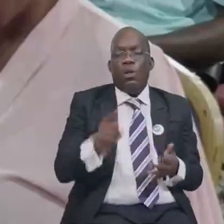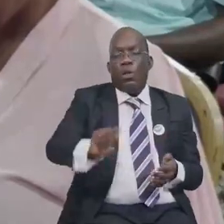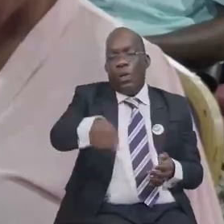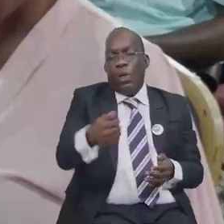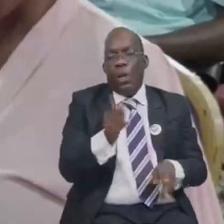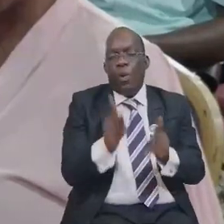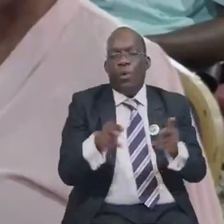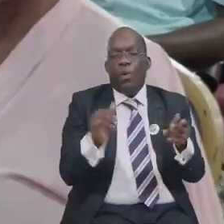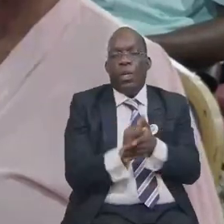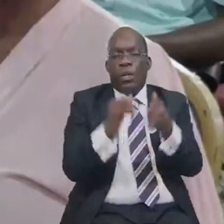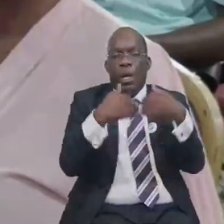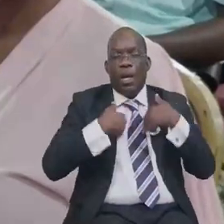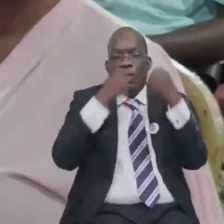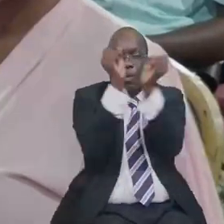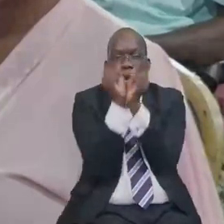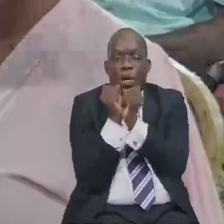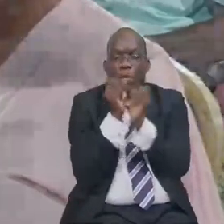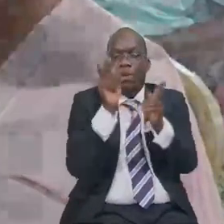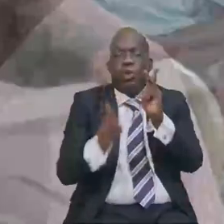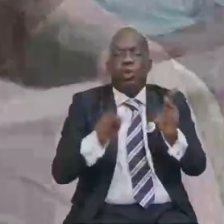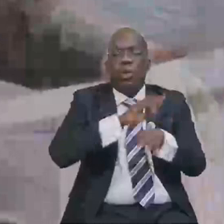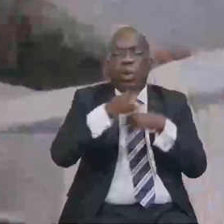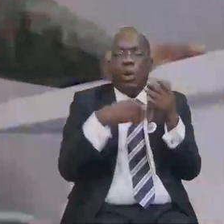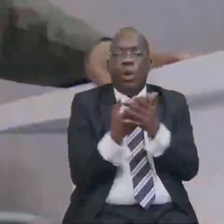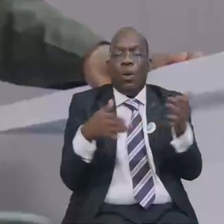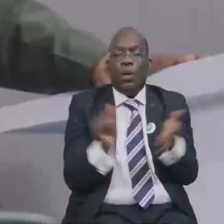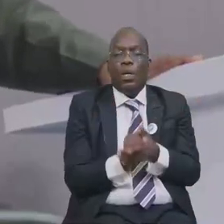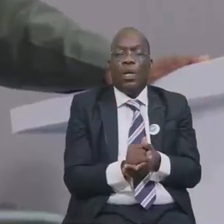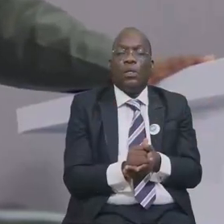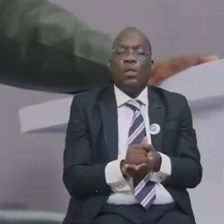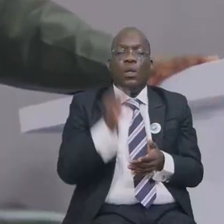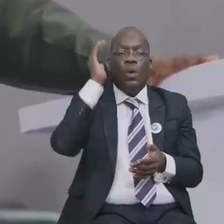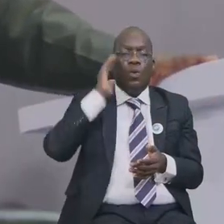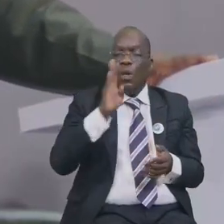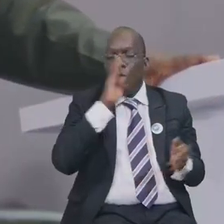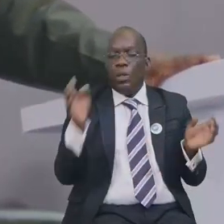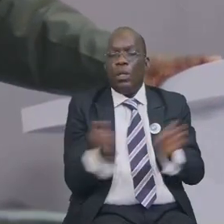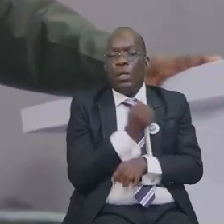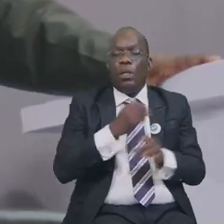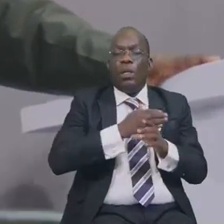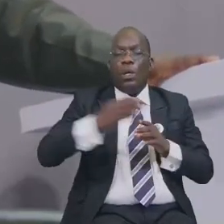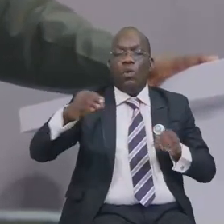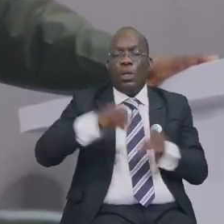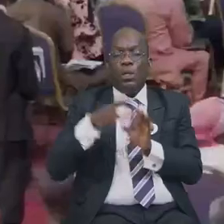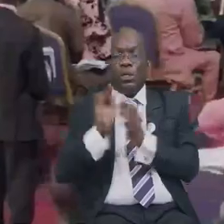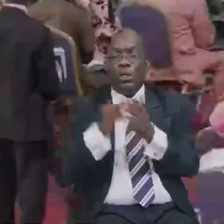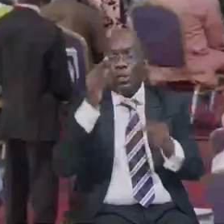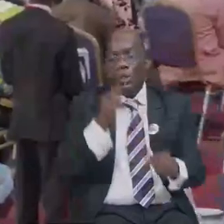qui maintiennent les autres liés, tout sera ôté de la vie au nom de